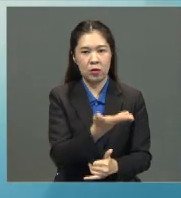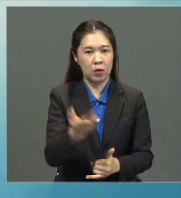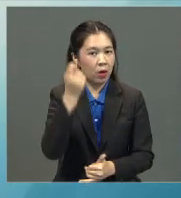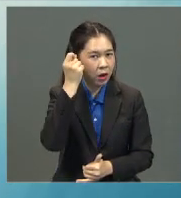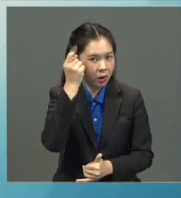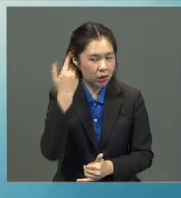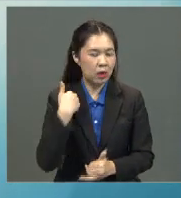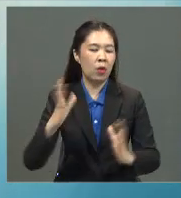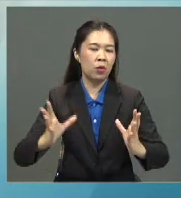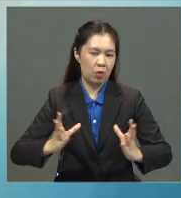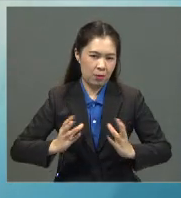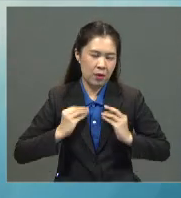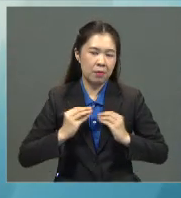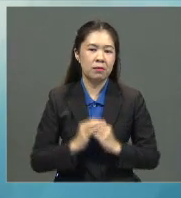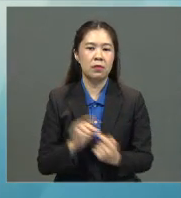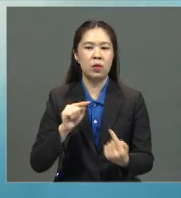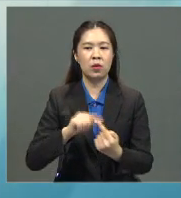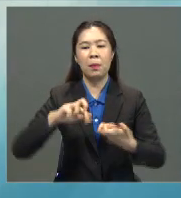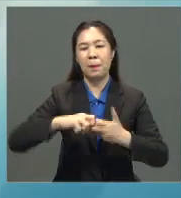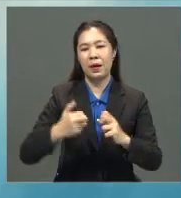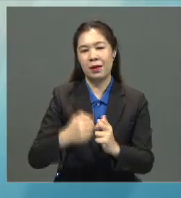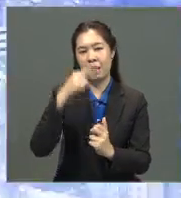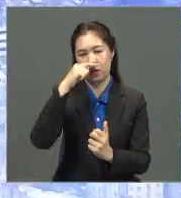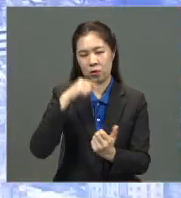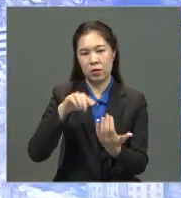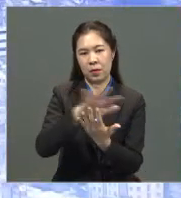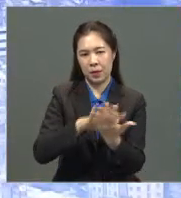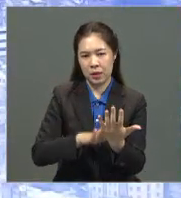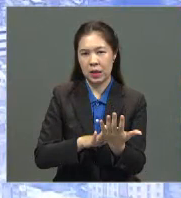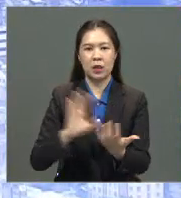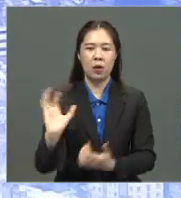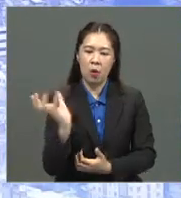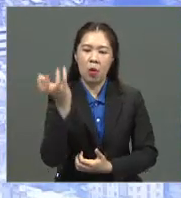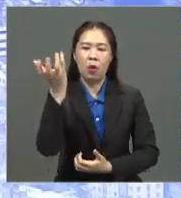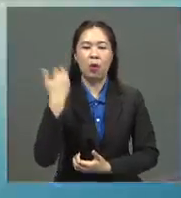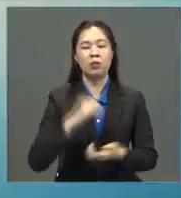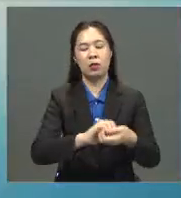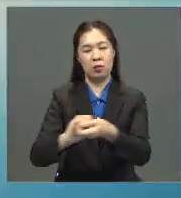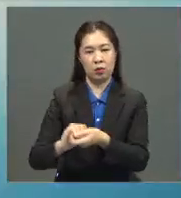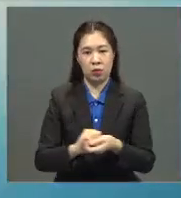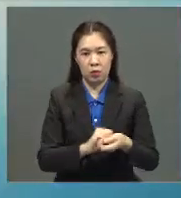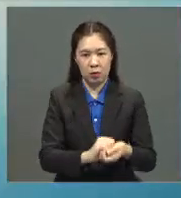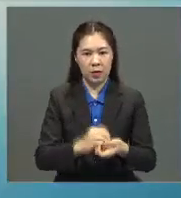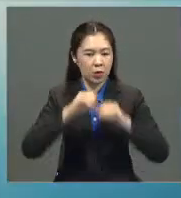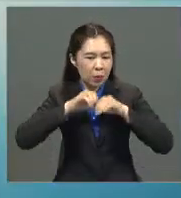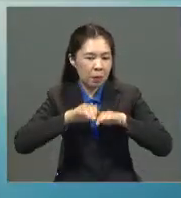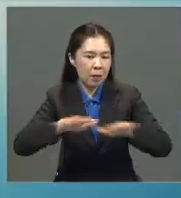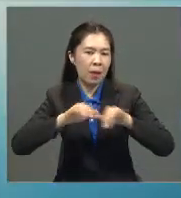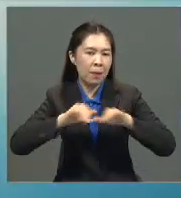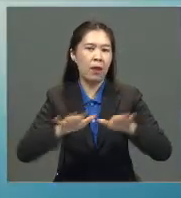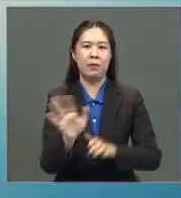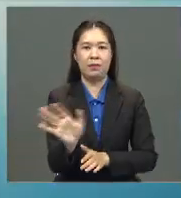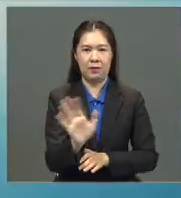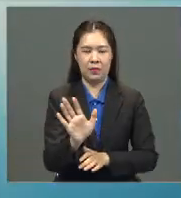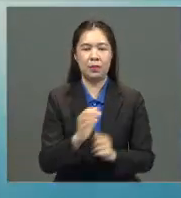ต้องเข้าใจและยอมรับเพราะว่าเป็นสถานการณ์ที่เกิดขึ้นทั่วโลกที่สำคัญต้องร่วมมือการครับมาให้เกิดการแพร่ระบาดเป็นจำนวน